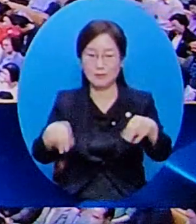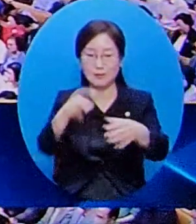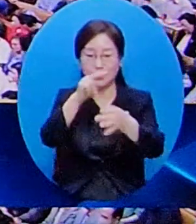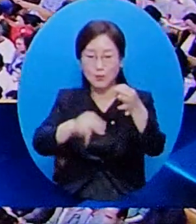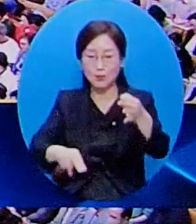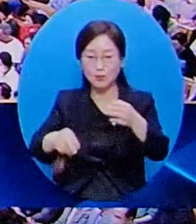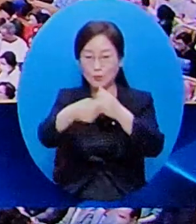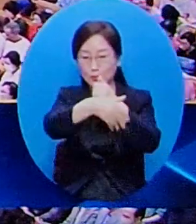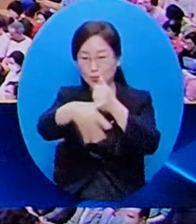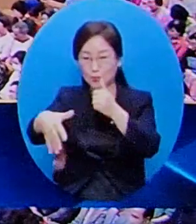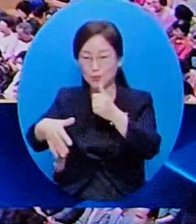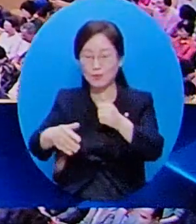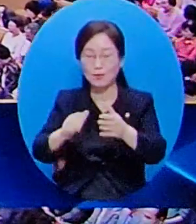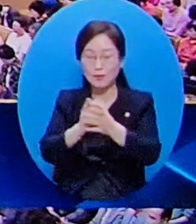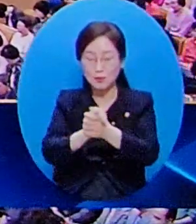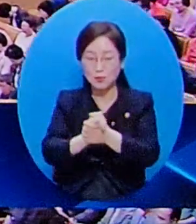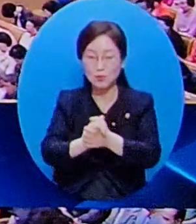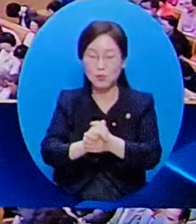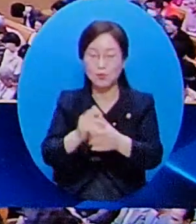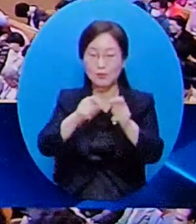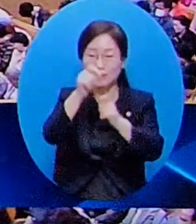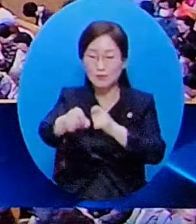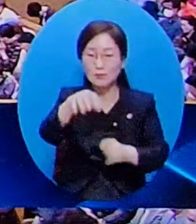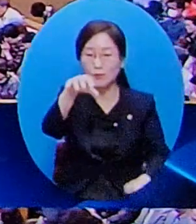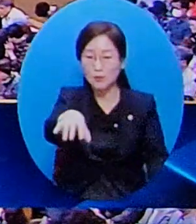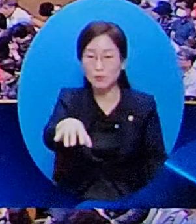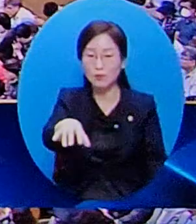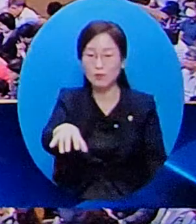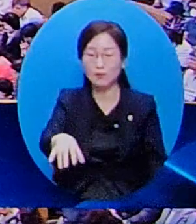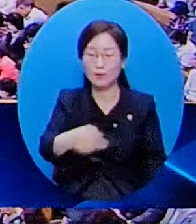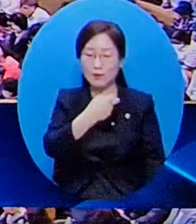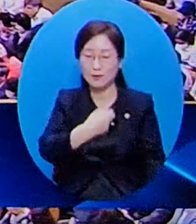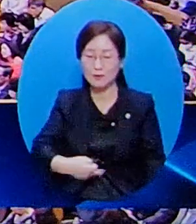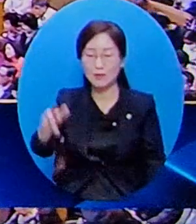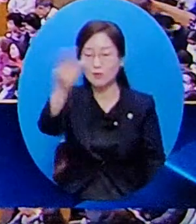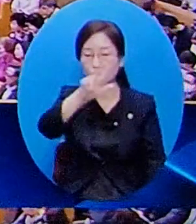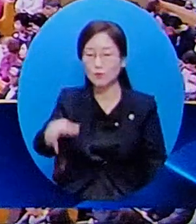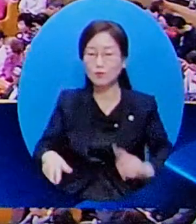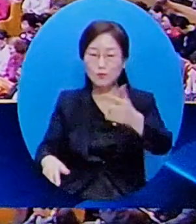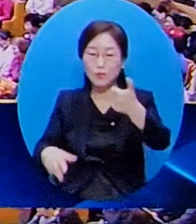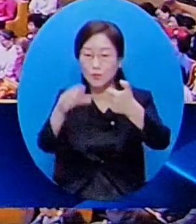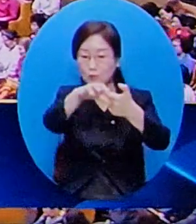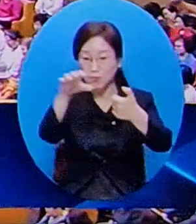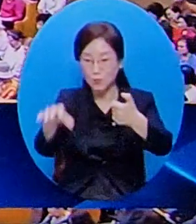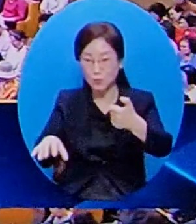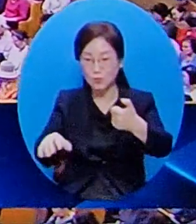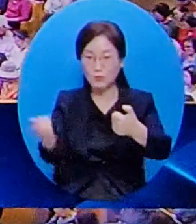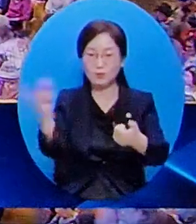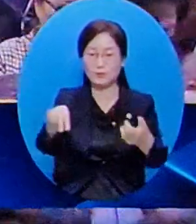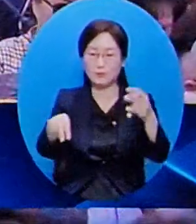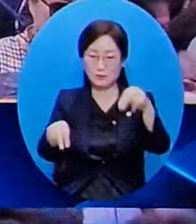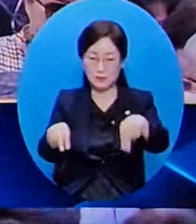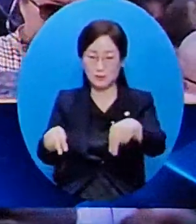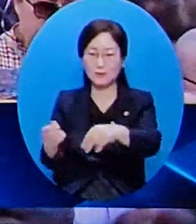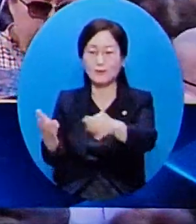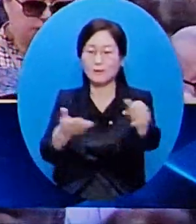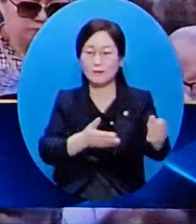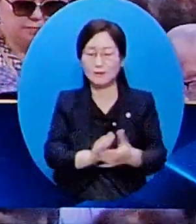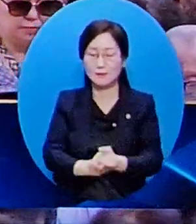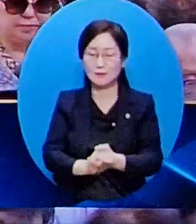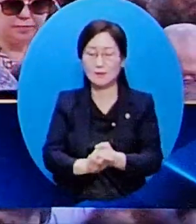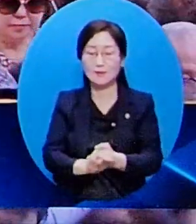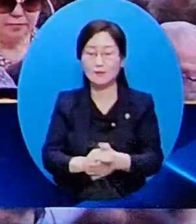부석전전, 기도처, 지성전, 제자교회, 전교 650이 함께 예배드리는 교회 자리에서 일어나시기 바랍니다.